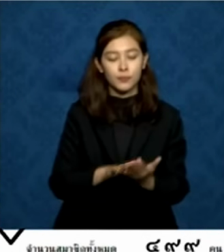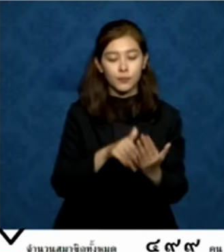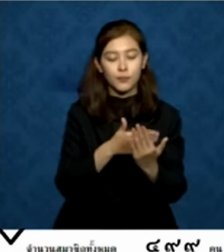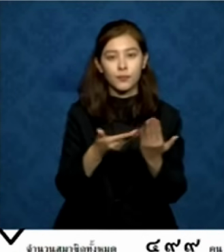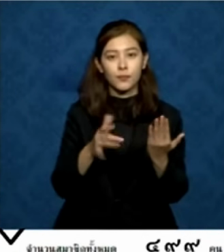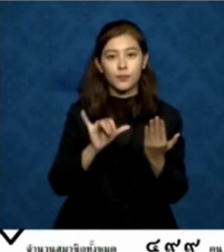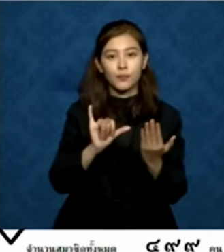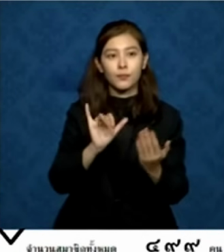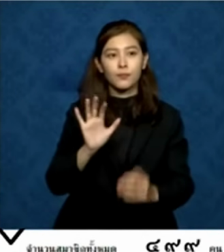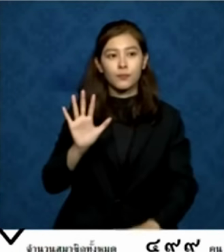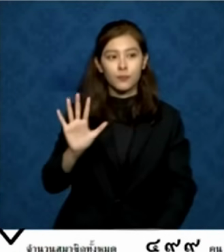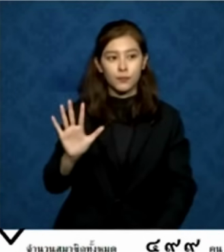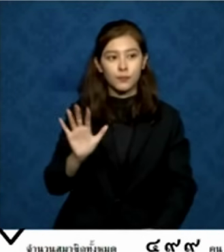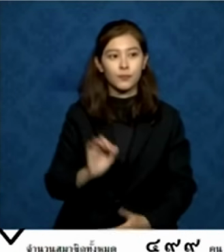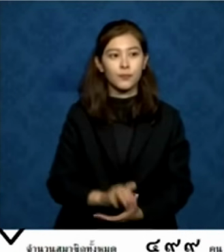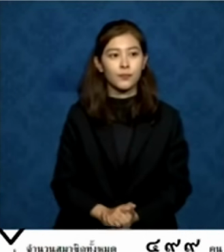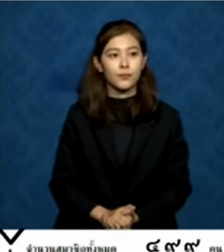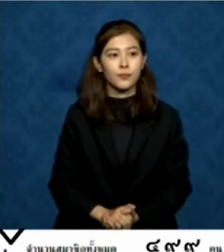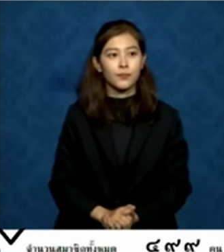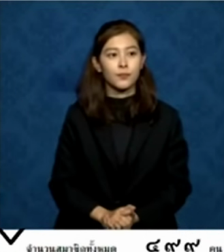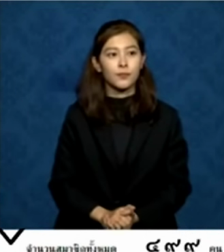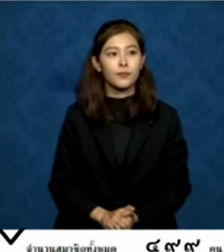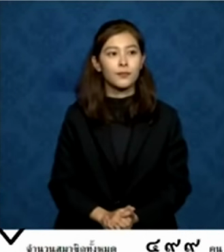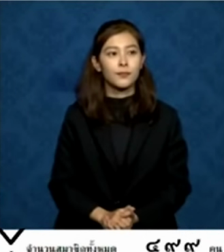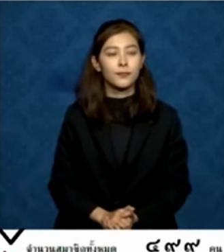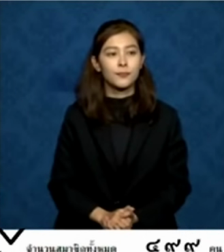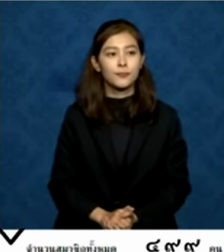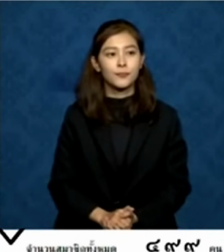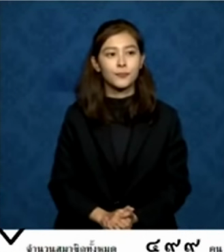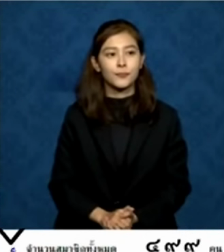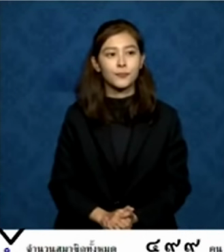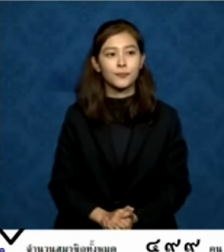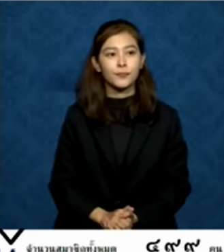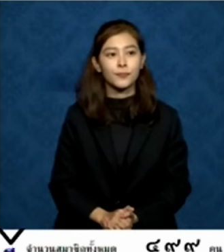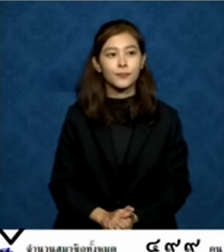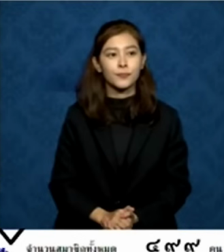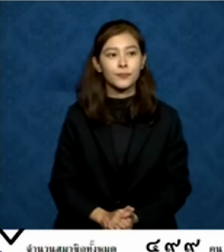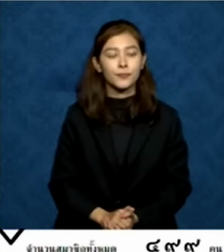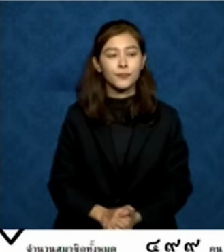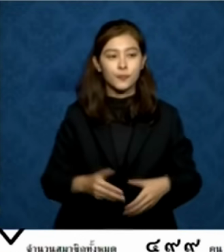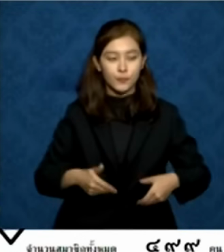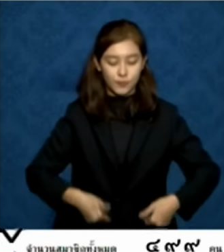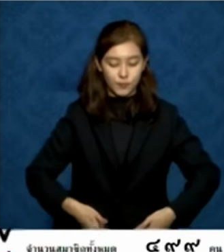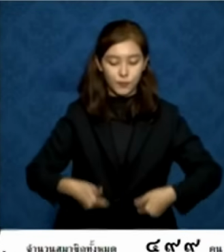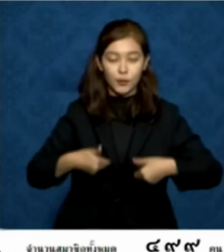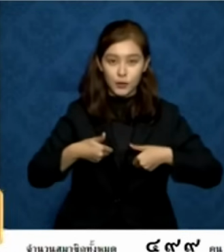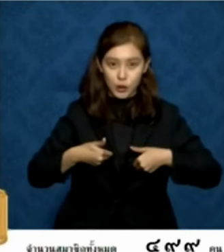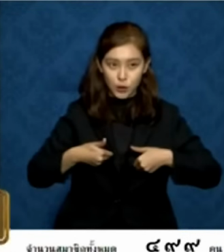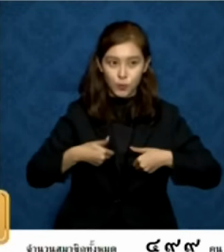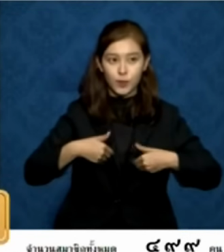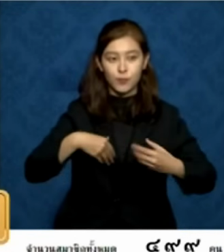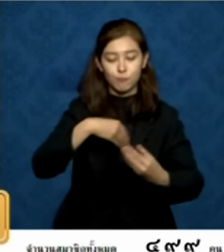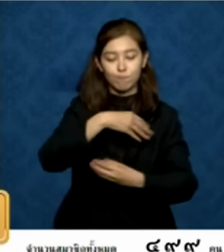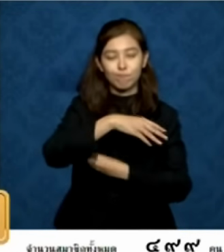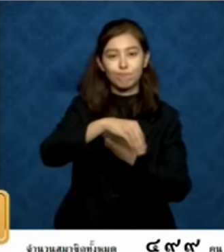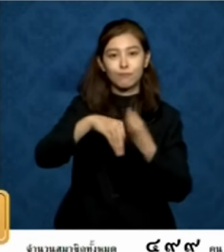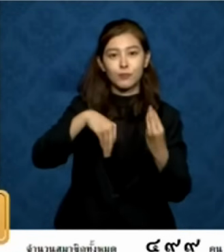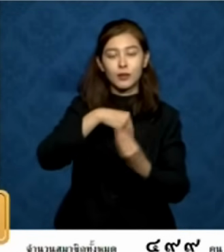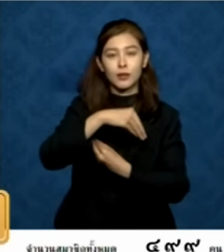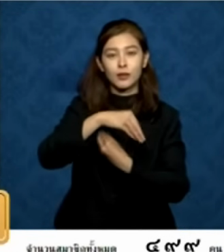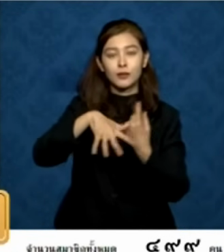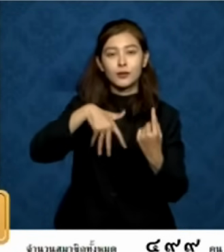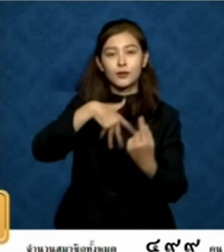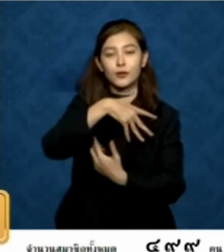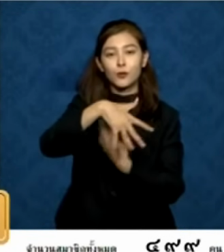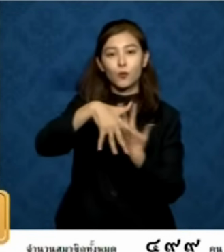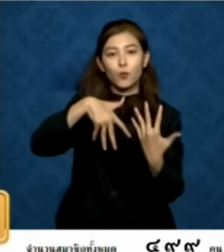ด้านการสร้างการเติบโตบนคุณภาพชีวิตที่เป็นมิตรต่อสิ่งแวดล้อมรัฐบาลได้จัดสรรงบประมาณรายจ่ายจำ